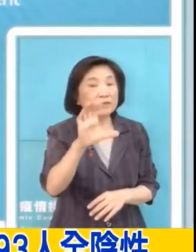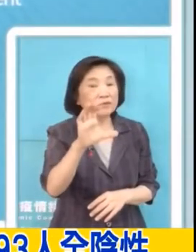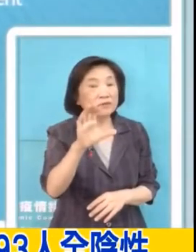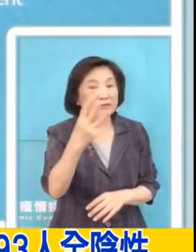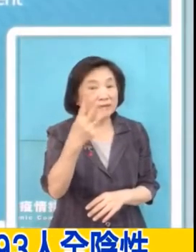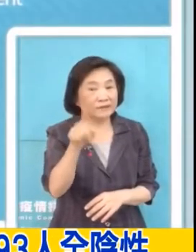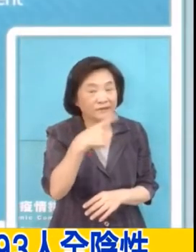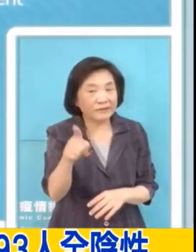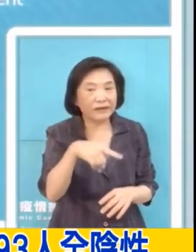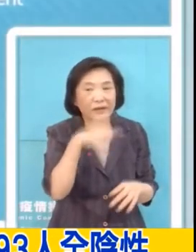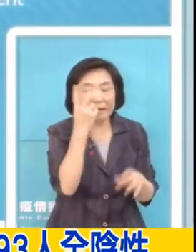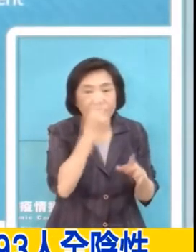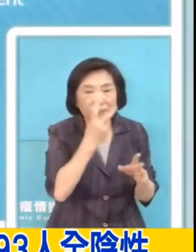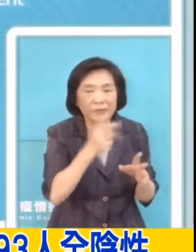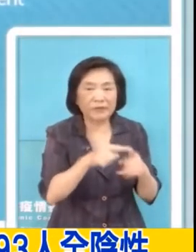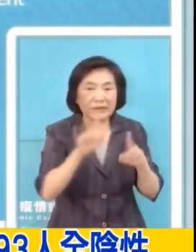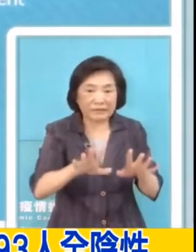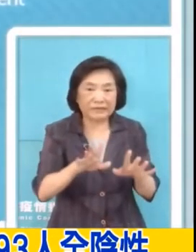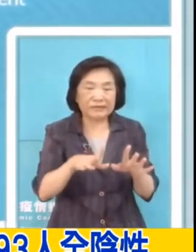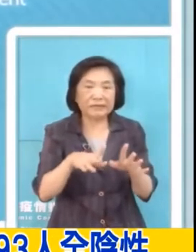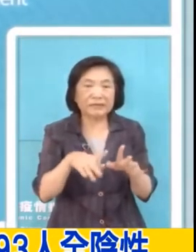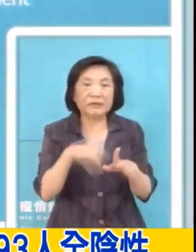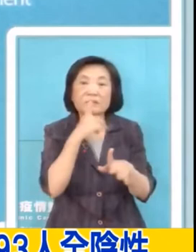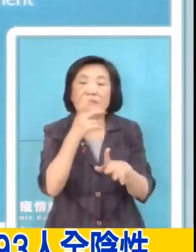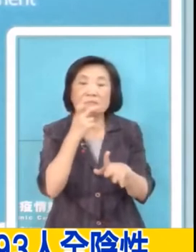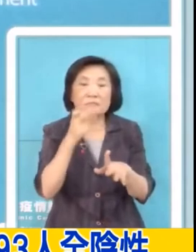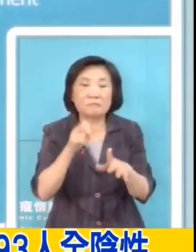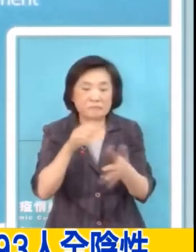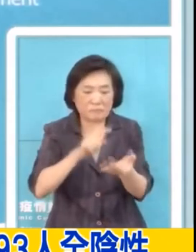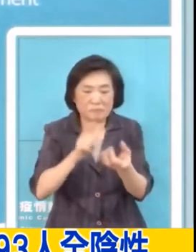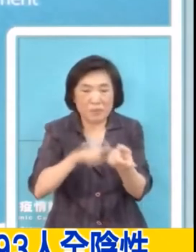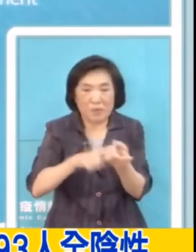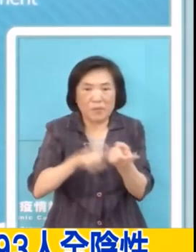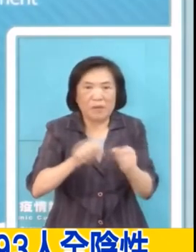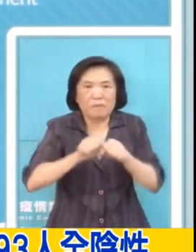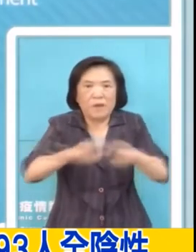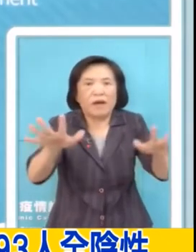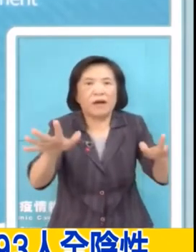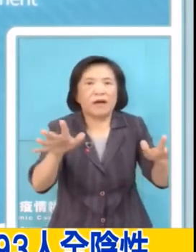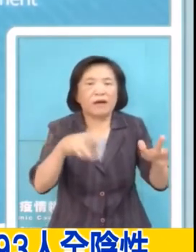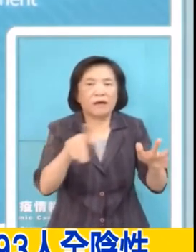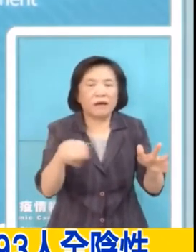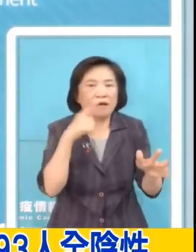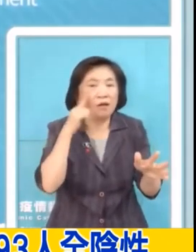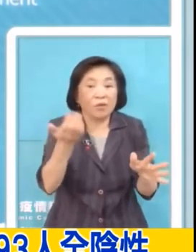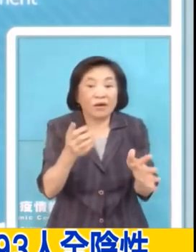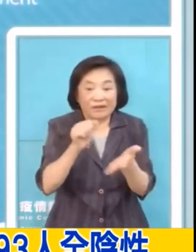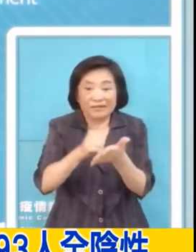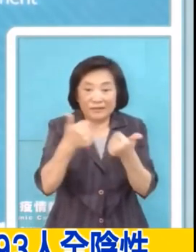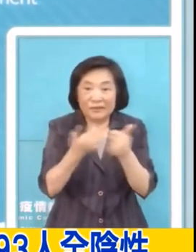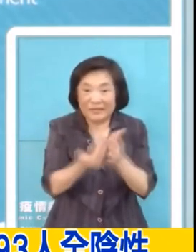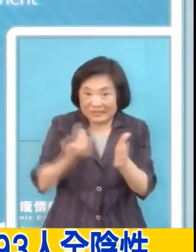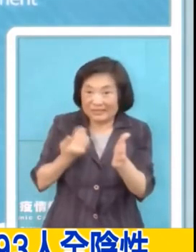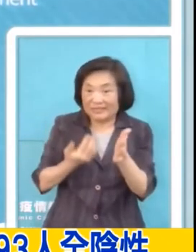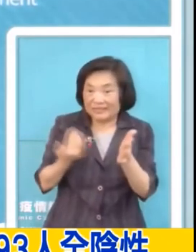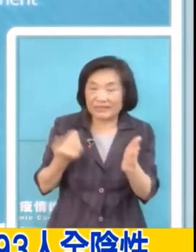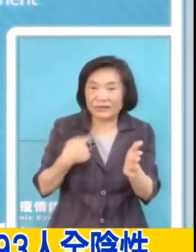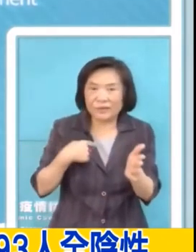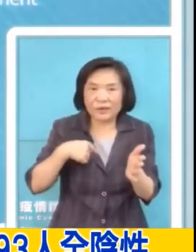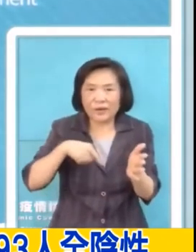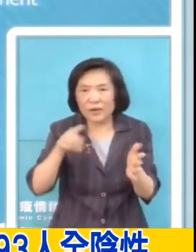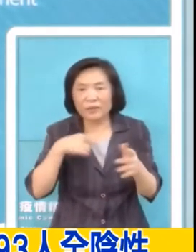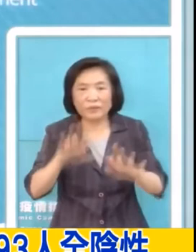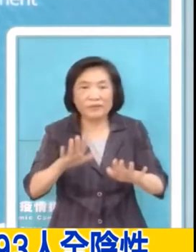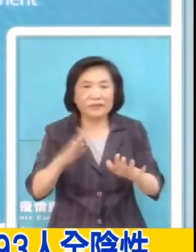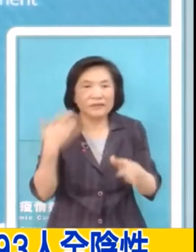但是在今天就看到那个细胞检讯的威力了。因为我们今天到现在的时候，刚才来开记者会之前，你知道我们今